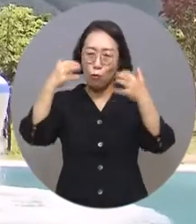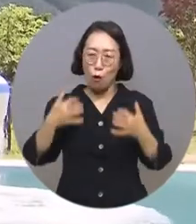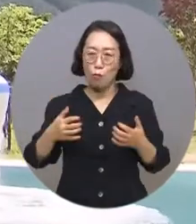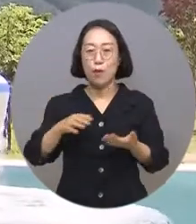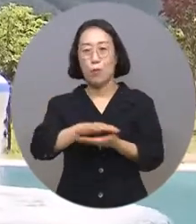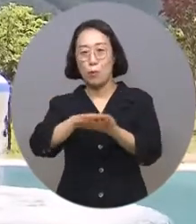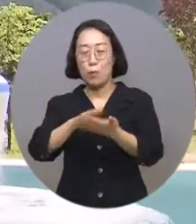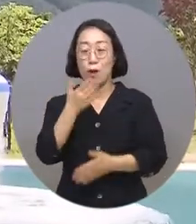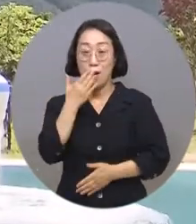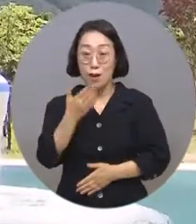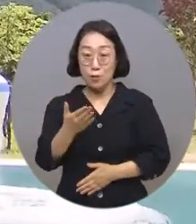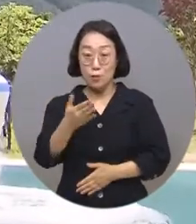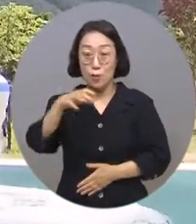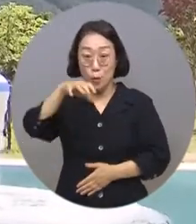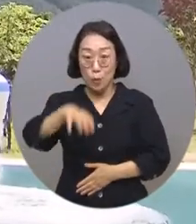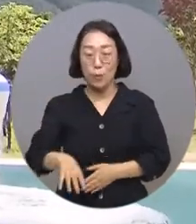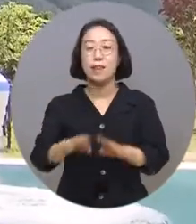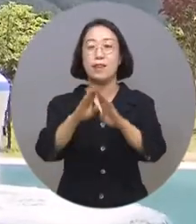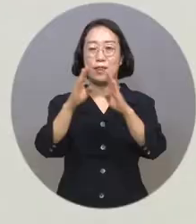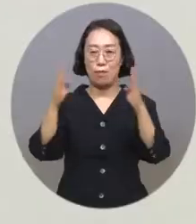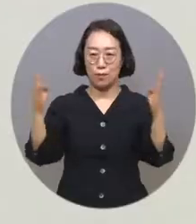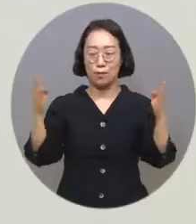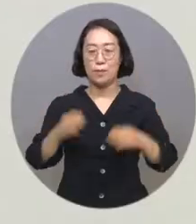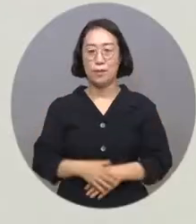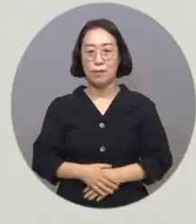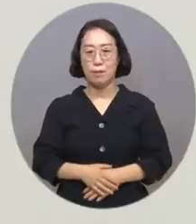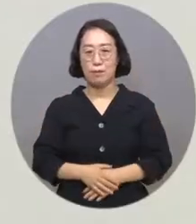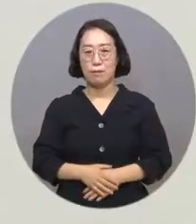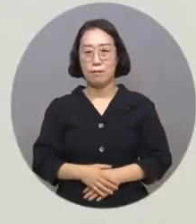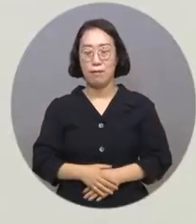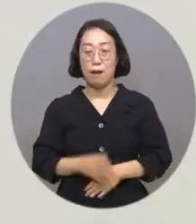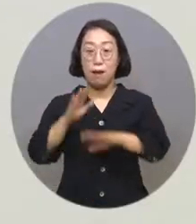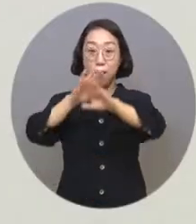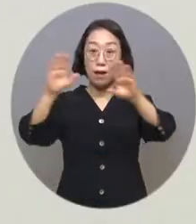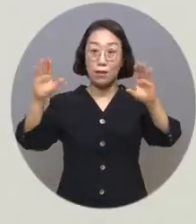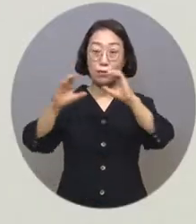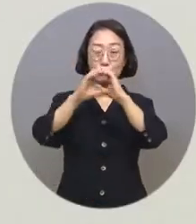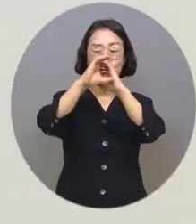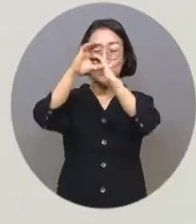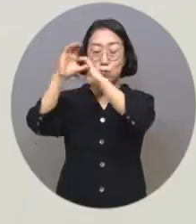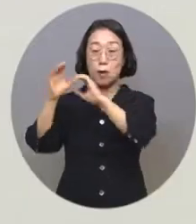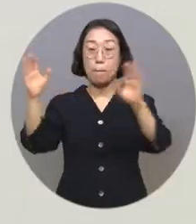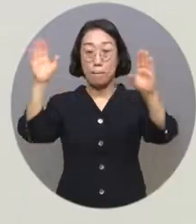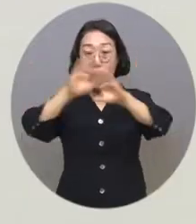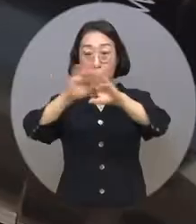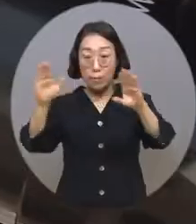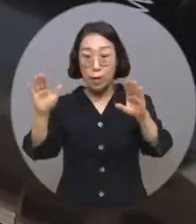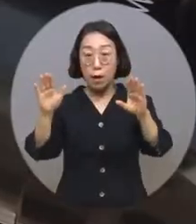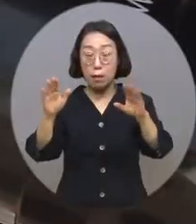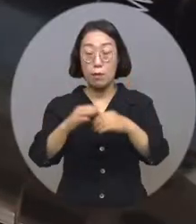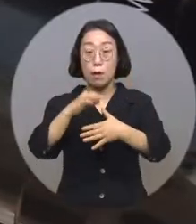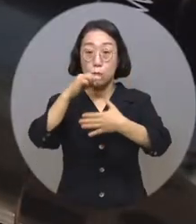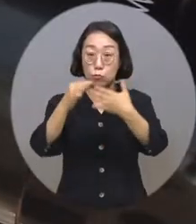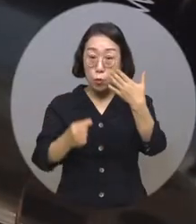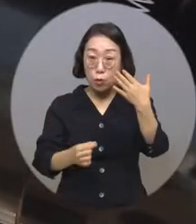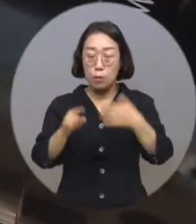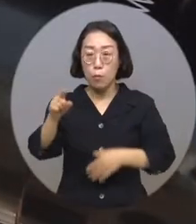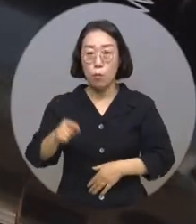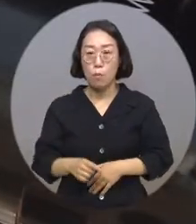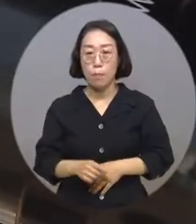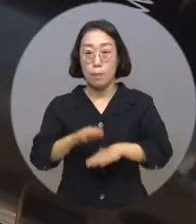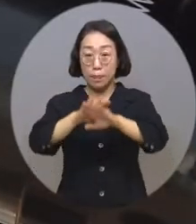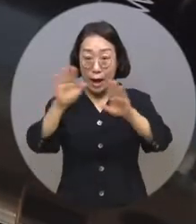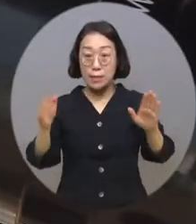수 있는 물놀이장을 개장했습니다. 남원항공우주천문대 주 야간 패키지는 주간에 천문대를